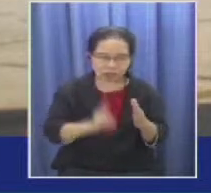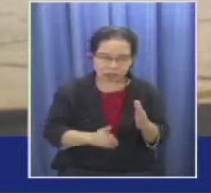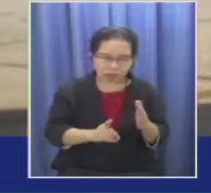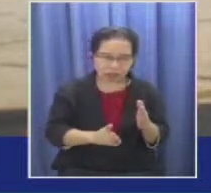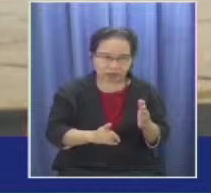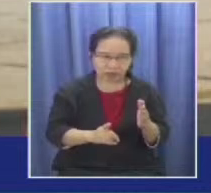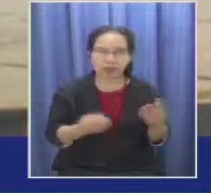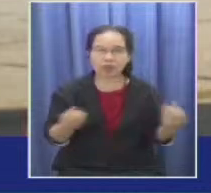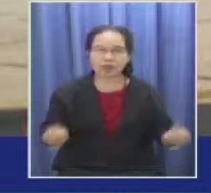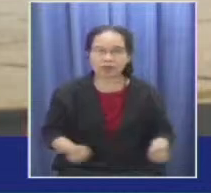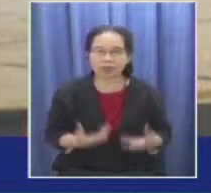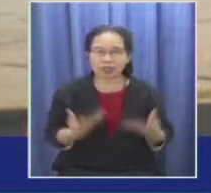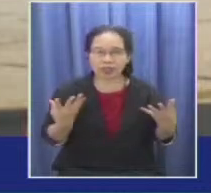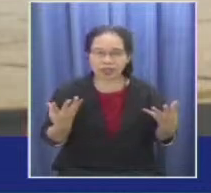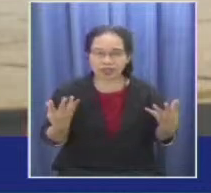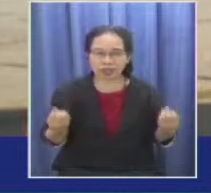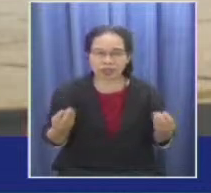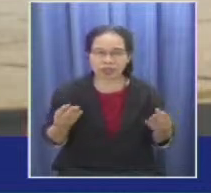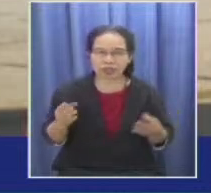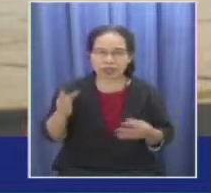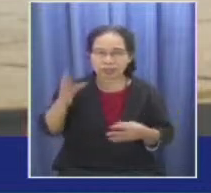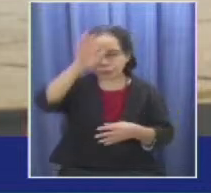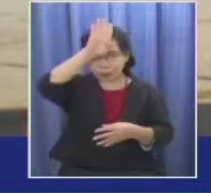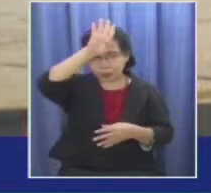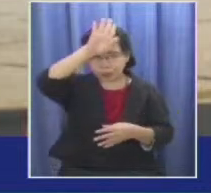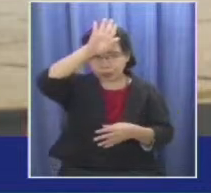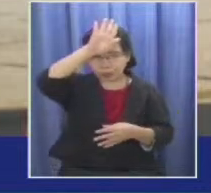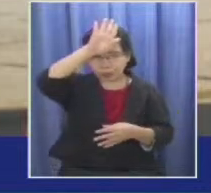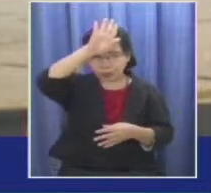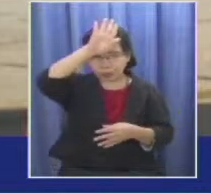ɔma emu fan wo ne nyinaa no nom